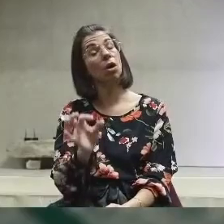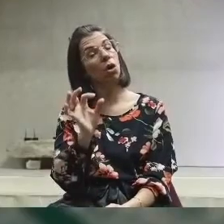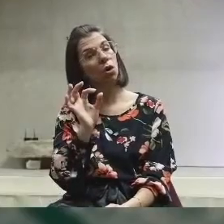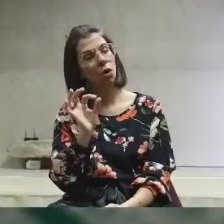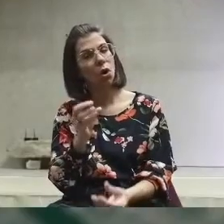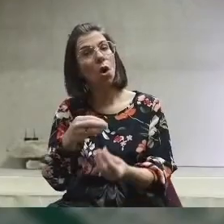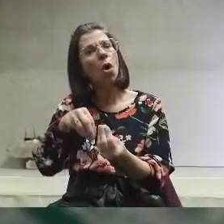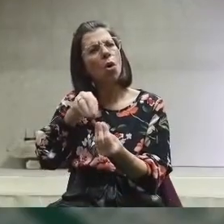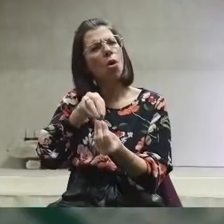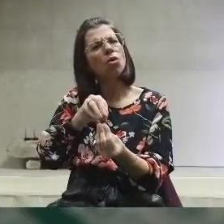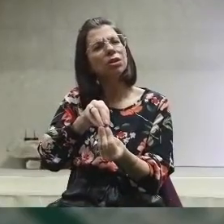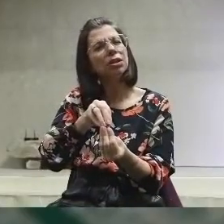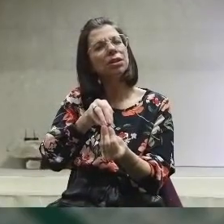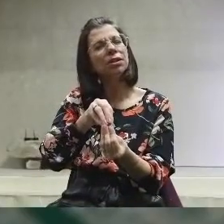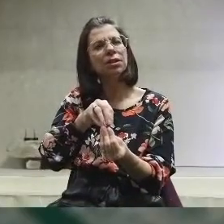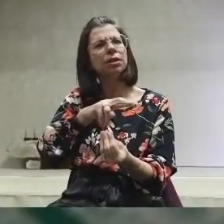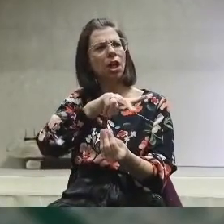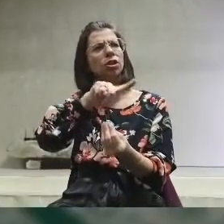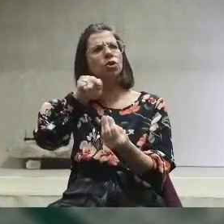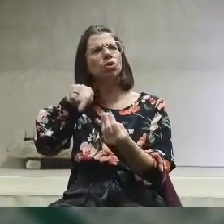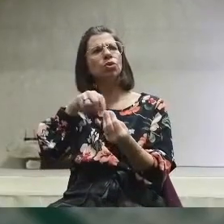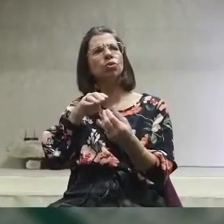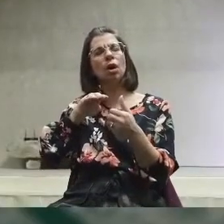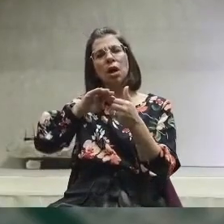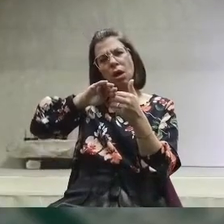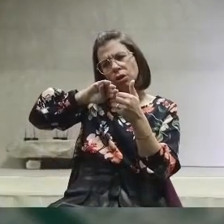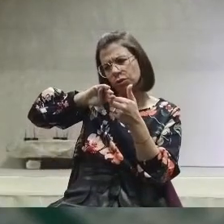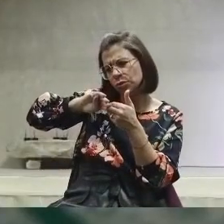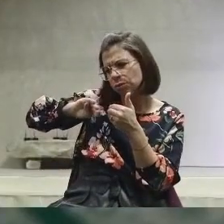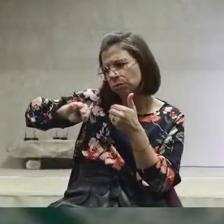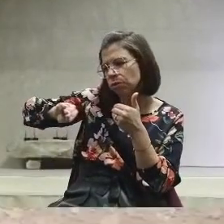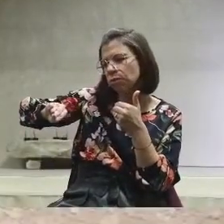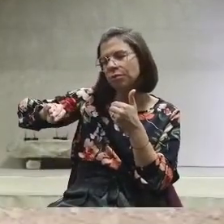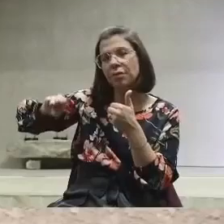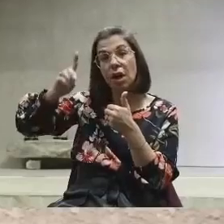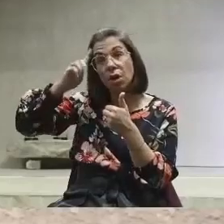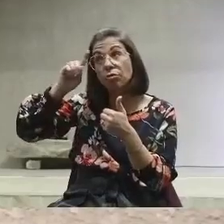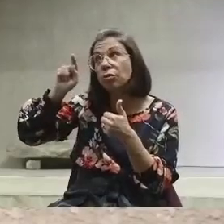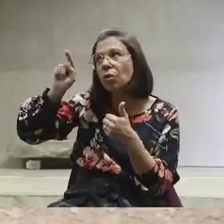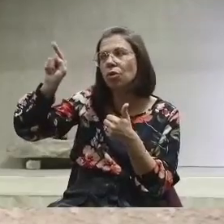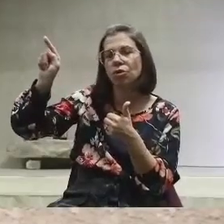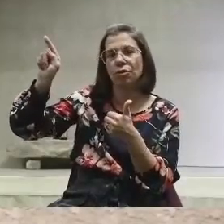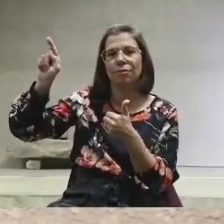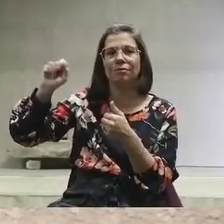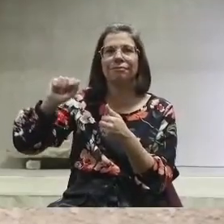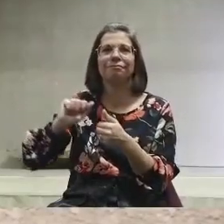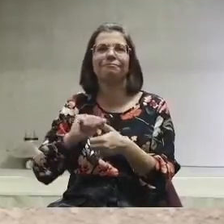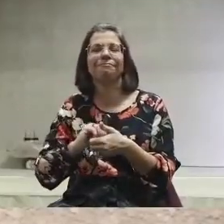purifié, sanctifié, mis à part pour Dieu.